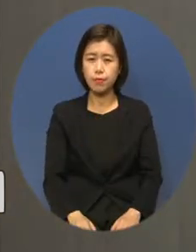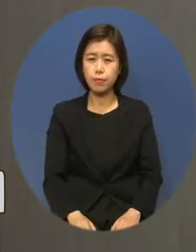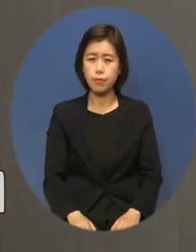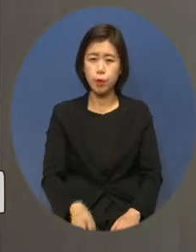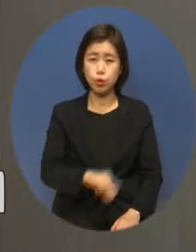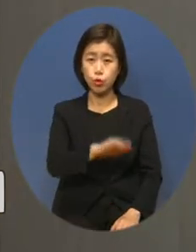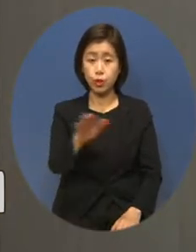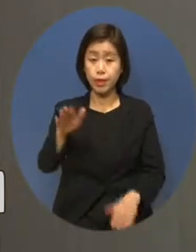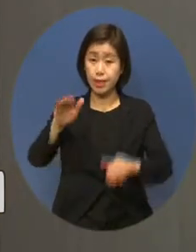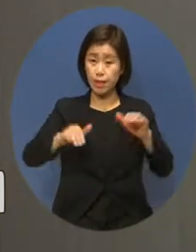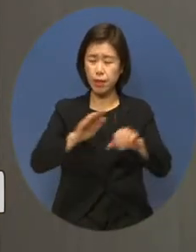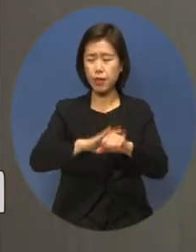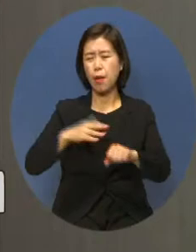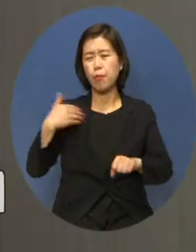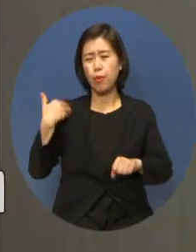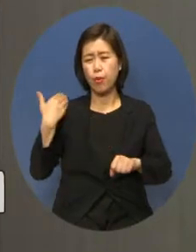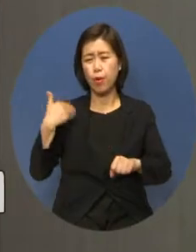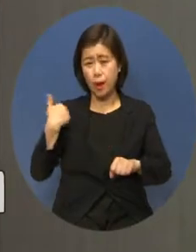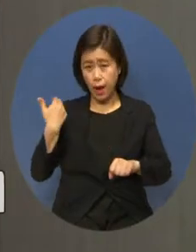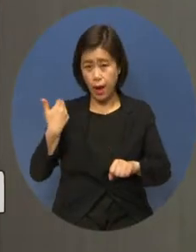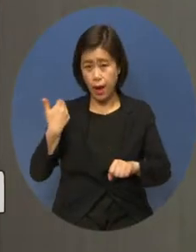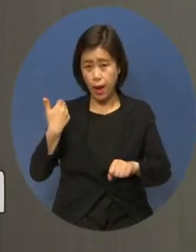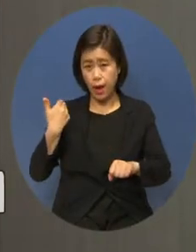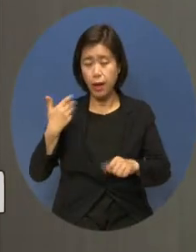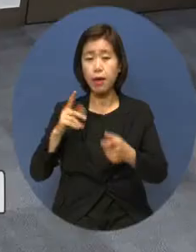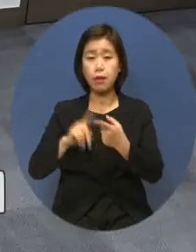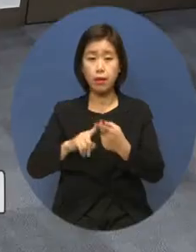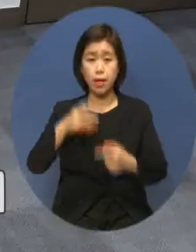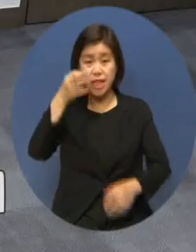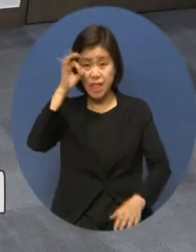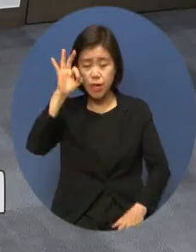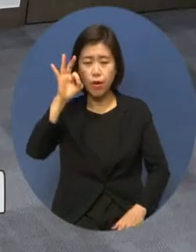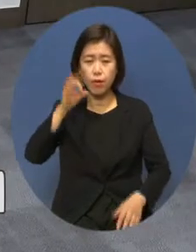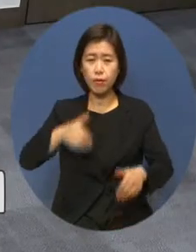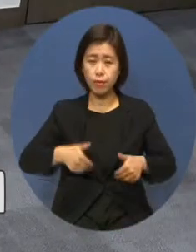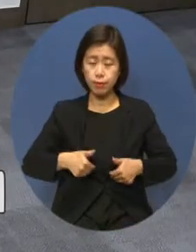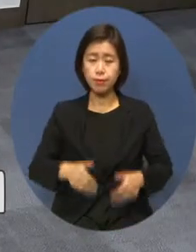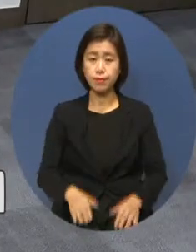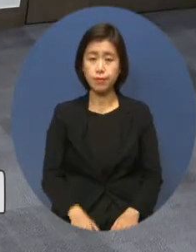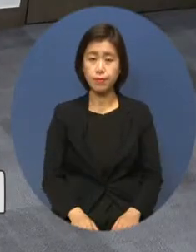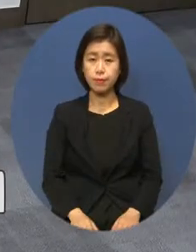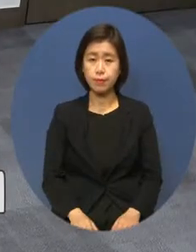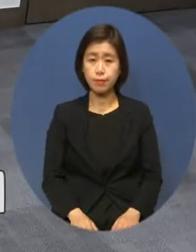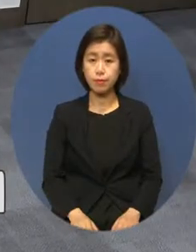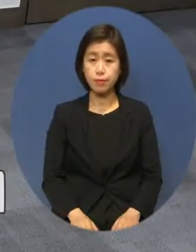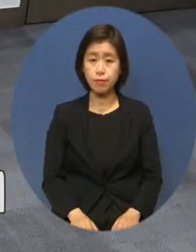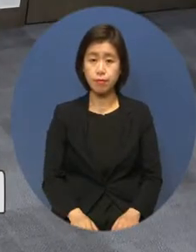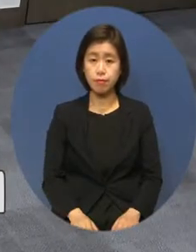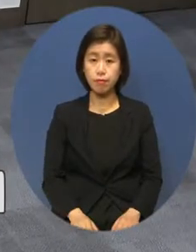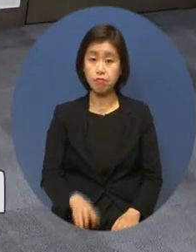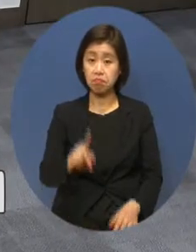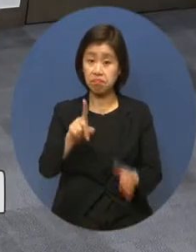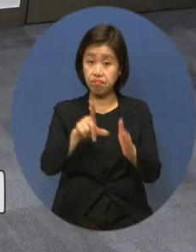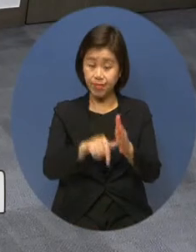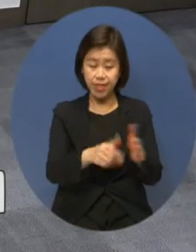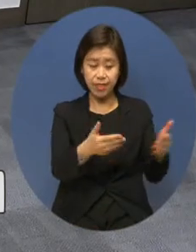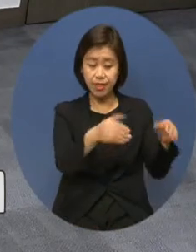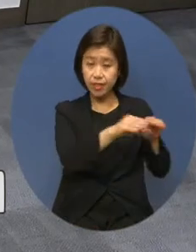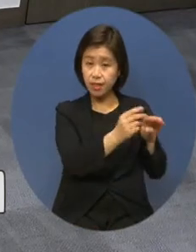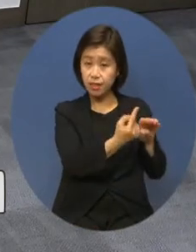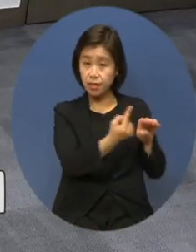모른다. 는 거를 인정하는 것에서 시작인 것 같아요. 네, 그러니까 그런 맥락에서 탈시설도 굉장히 또